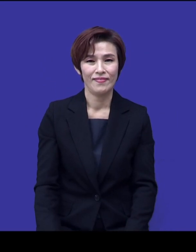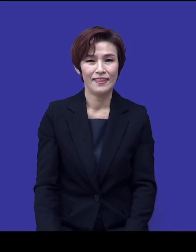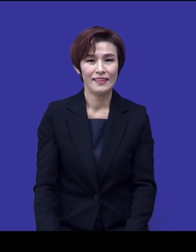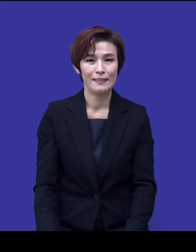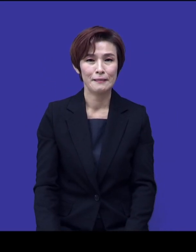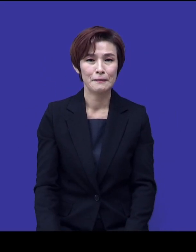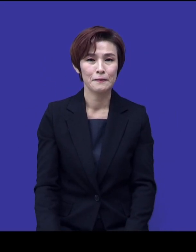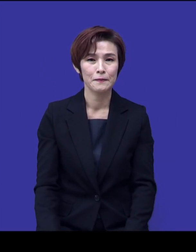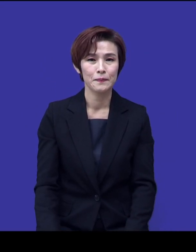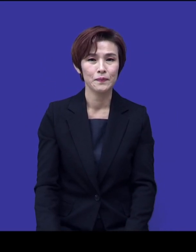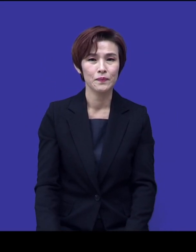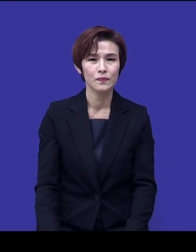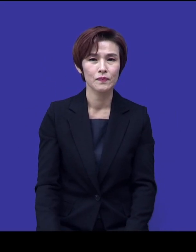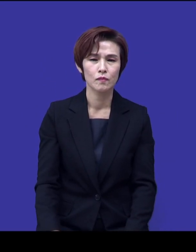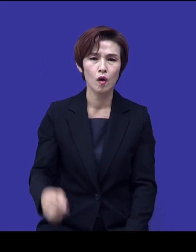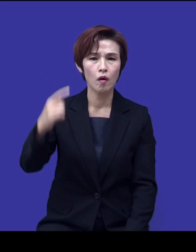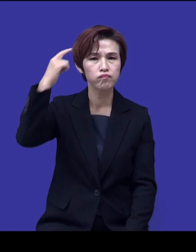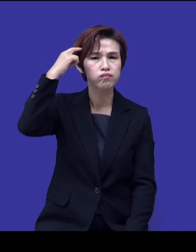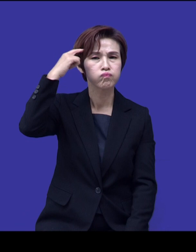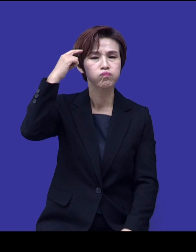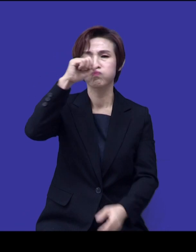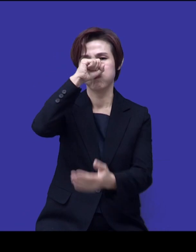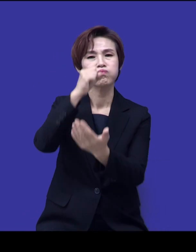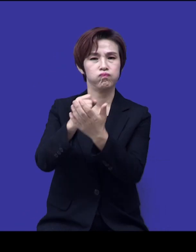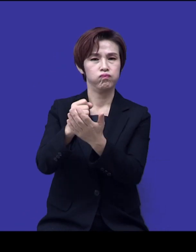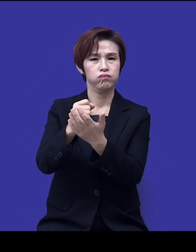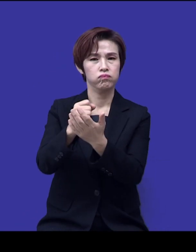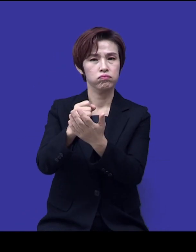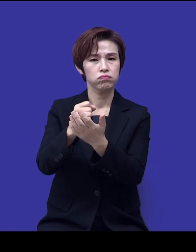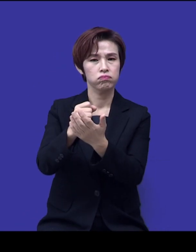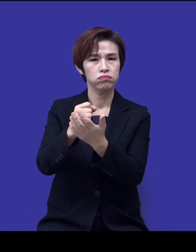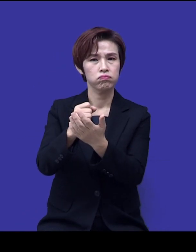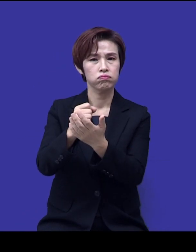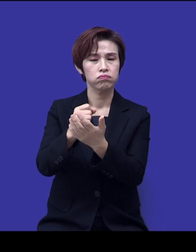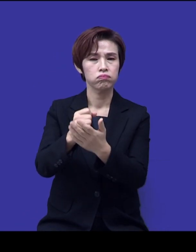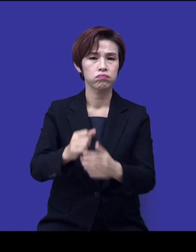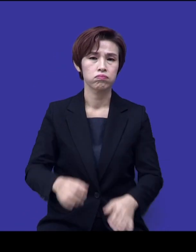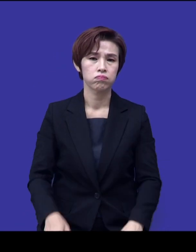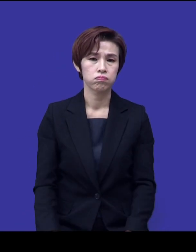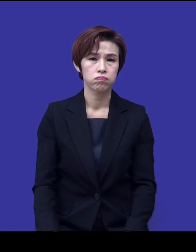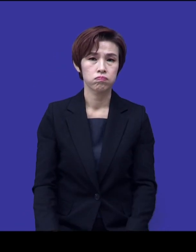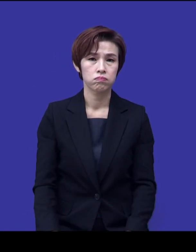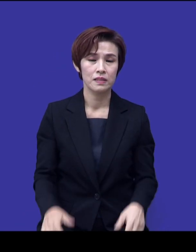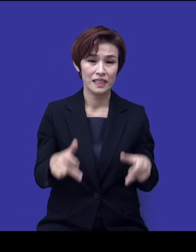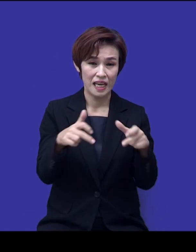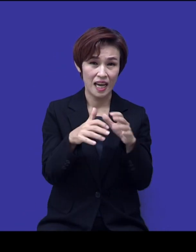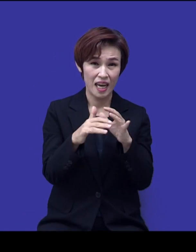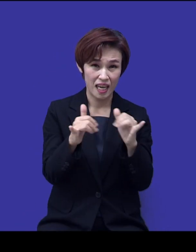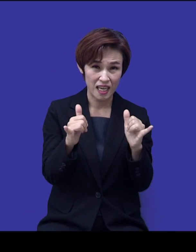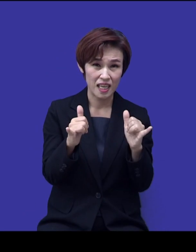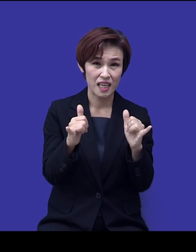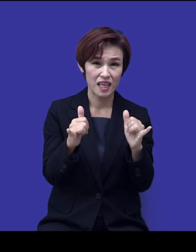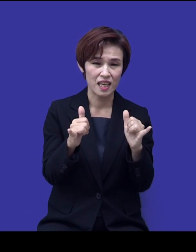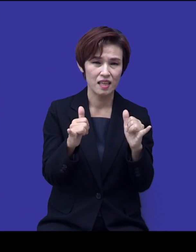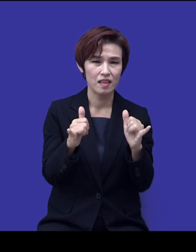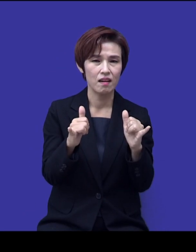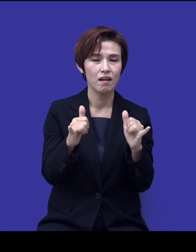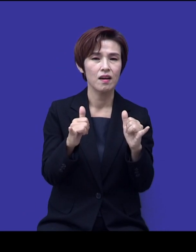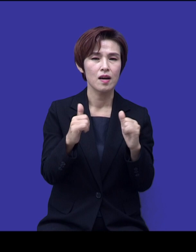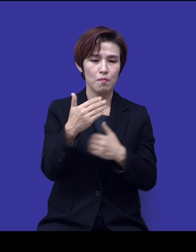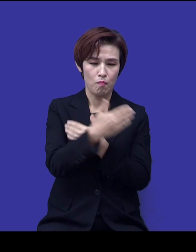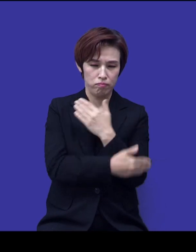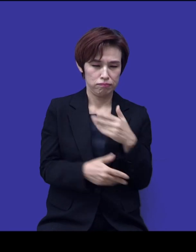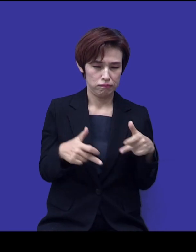그때 정신이 이상이 없었거든요. 그 정신병이었고, 대개는 장애인들이 복합장애를 가집니다. 지장애인이 예. 생길 예.